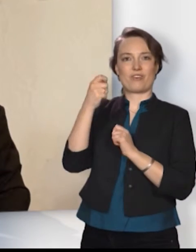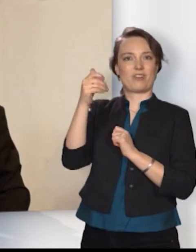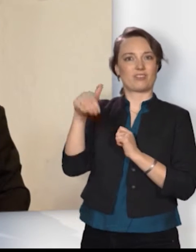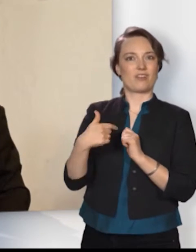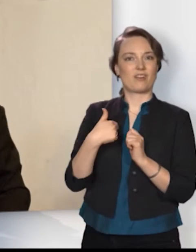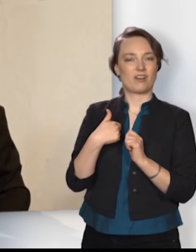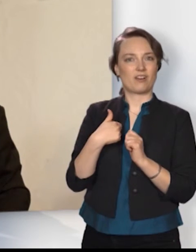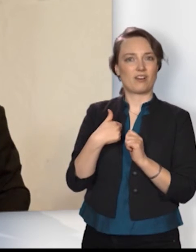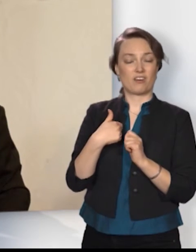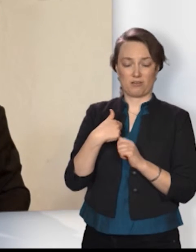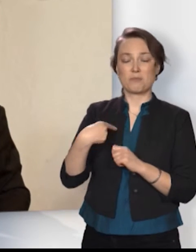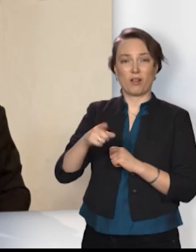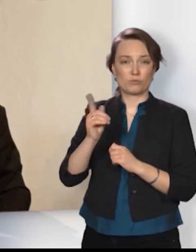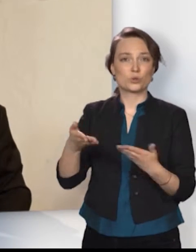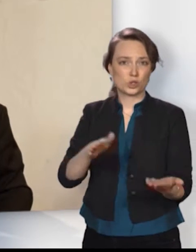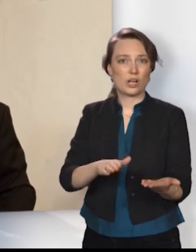weißen Kissen.